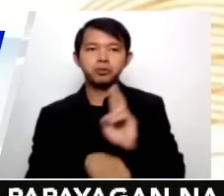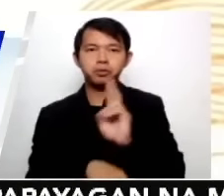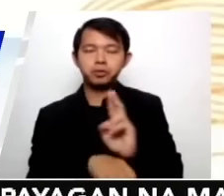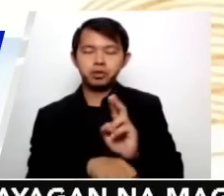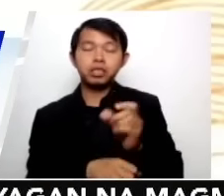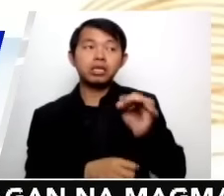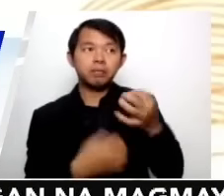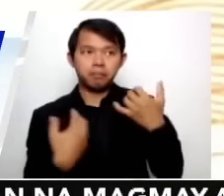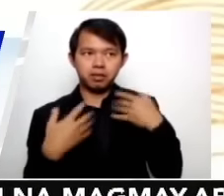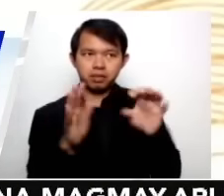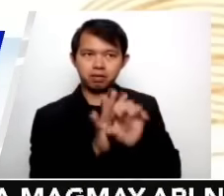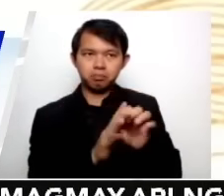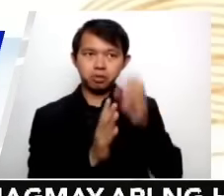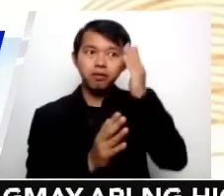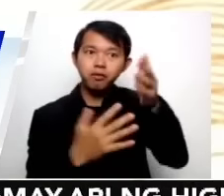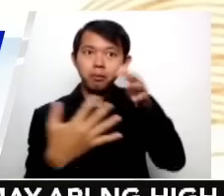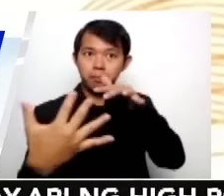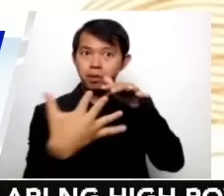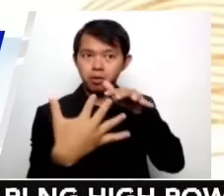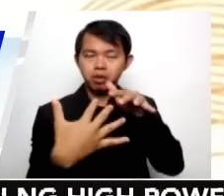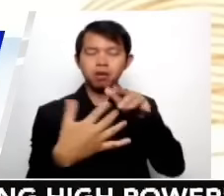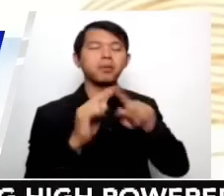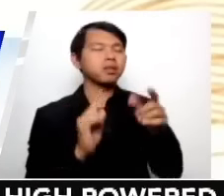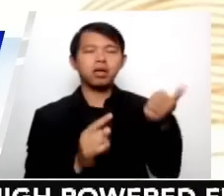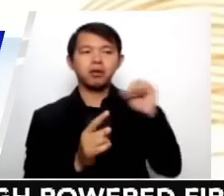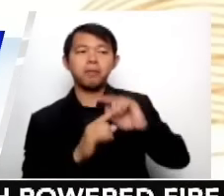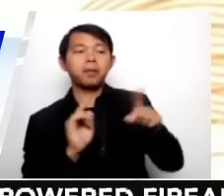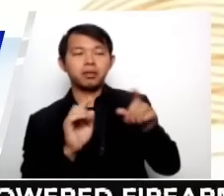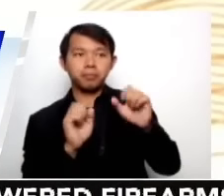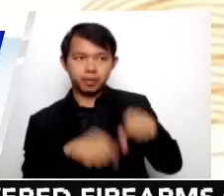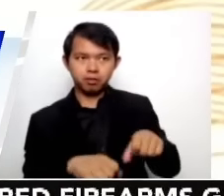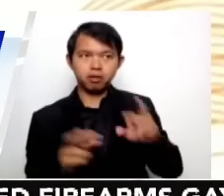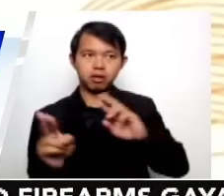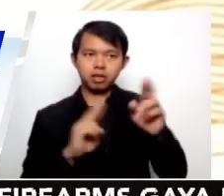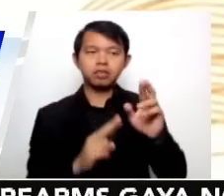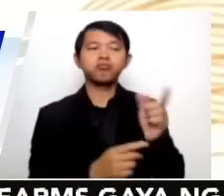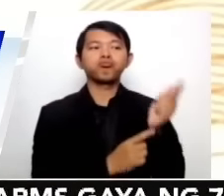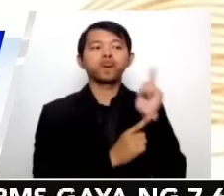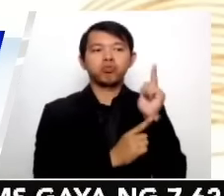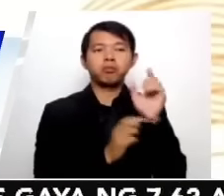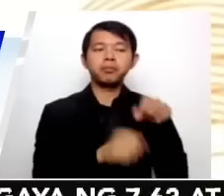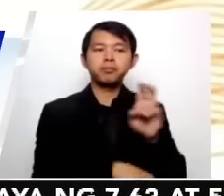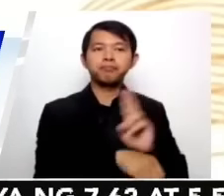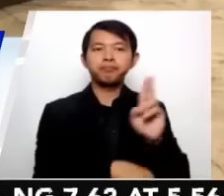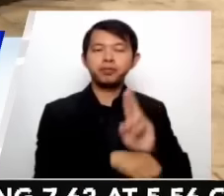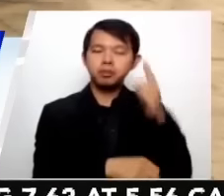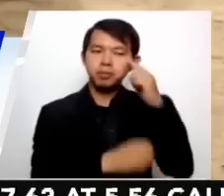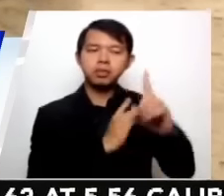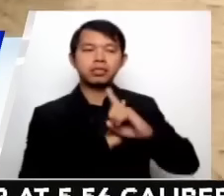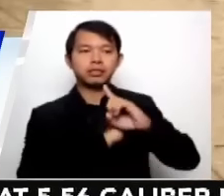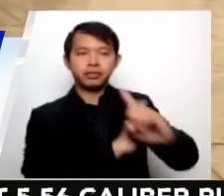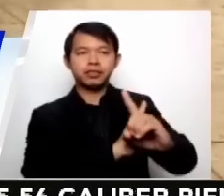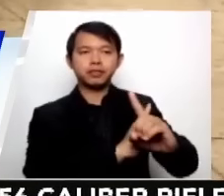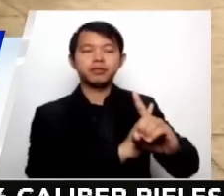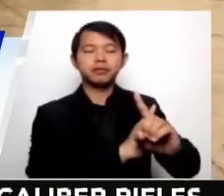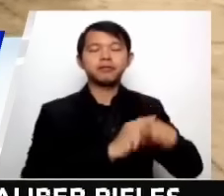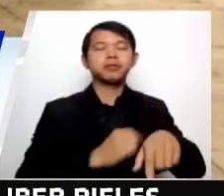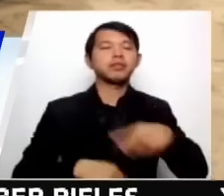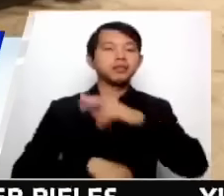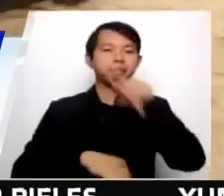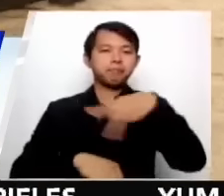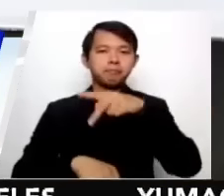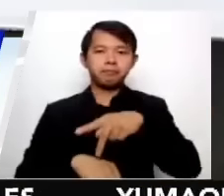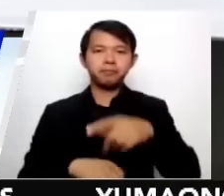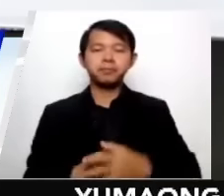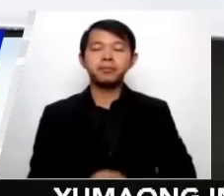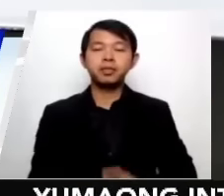ayaw sana natin, meron tayong mga armas na maidadagdag magagamit para depensahan ng ating bansa. Pero sabi ng Gunless Society of the